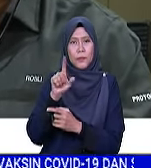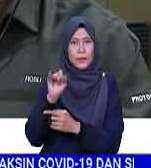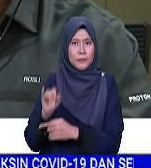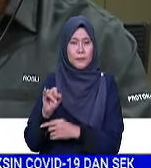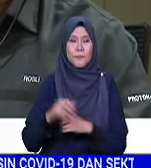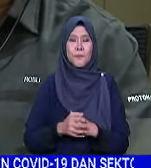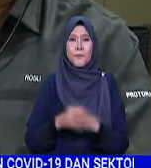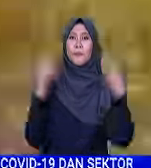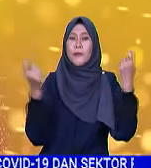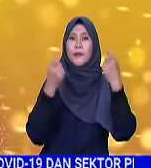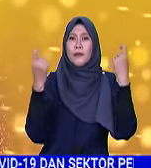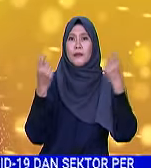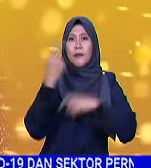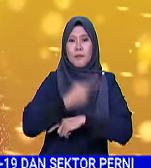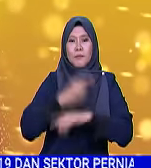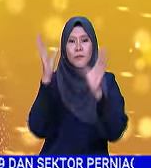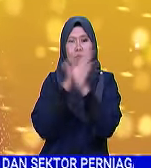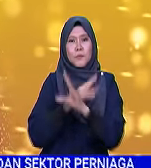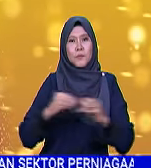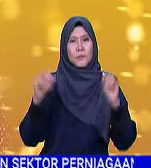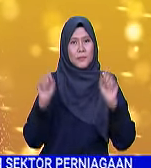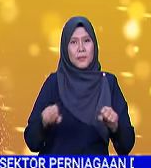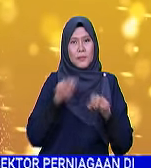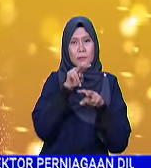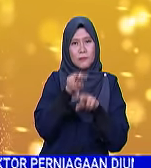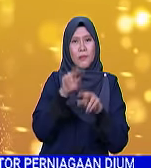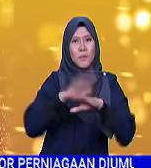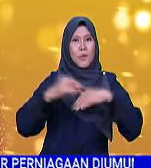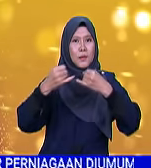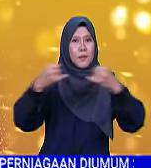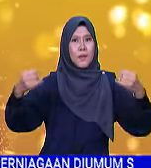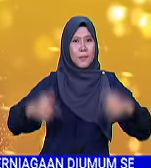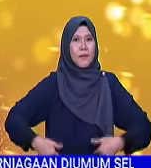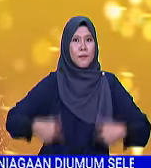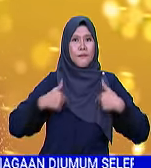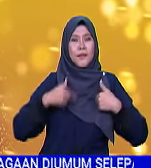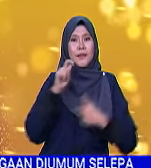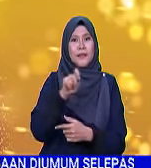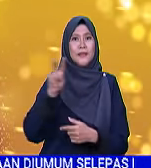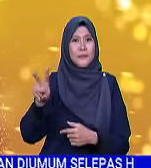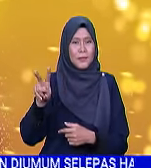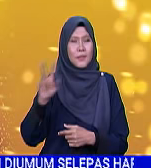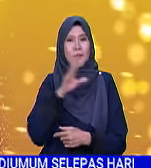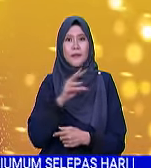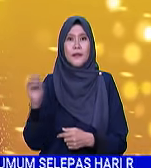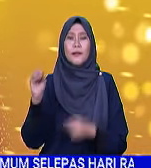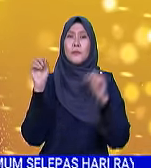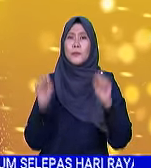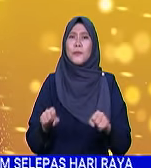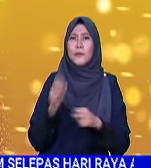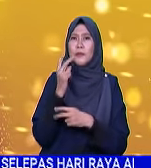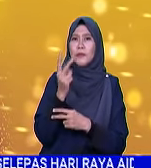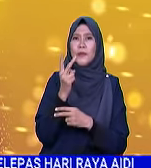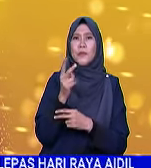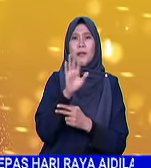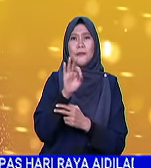Samad. Majlis sambutan perayaan Hari Sarawak boleh disaksikan secara langsung di saluran televisyen tempatan dan juga boleh